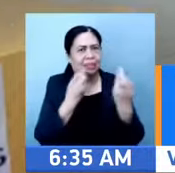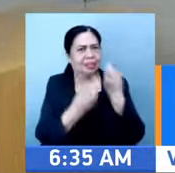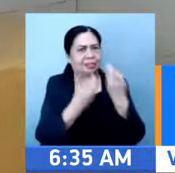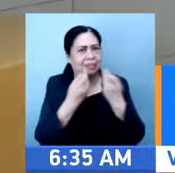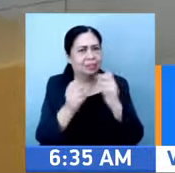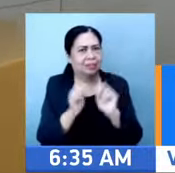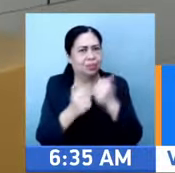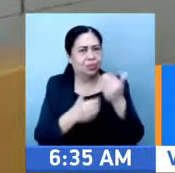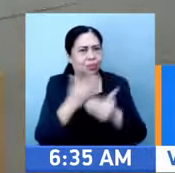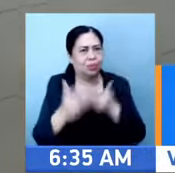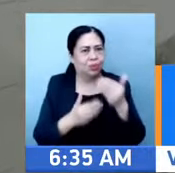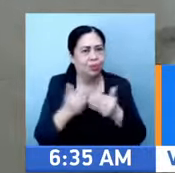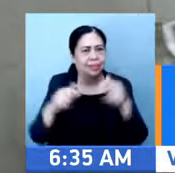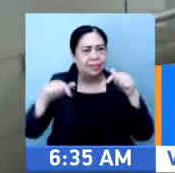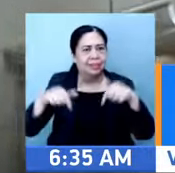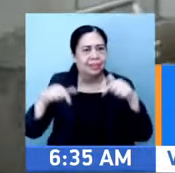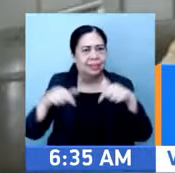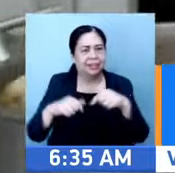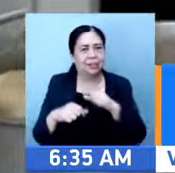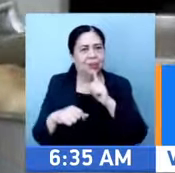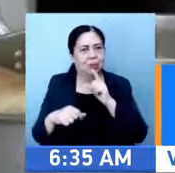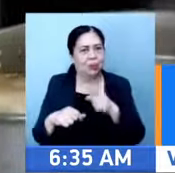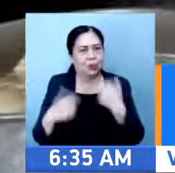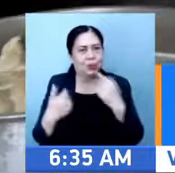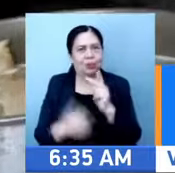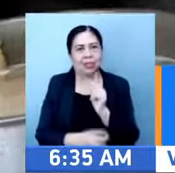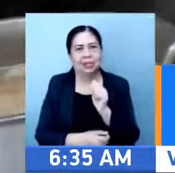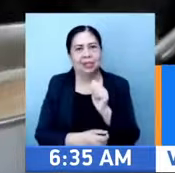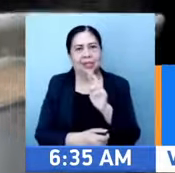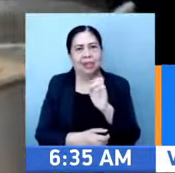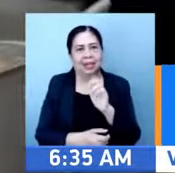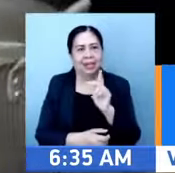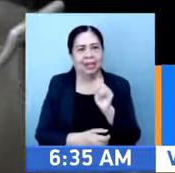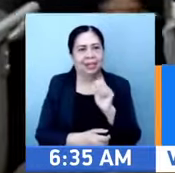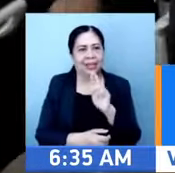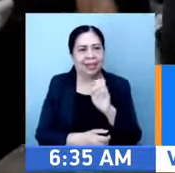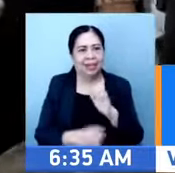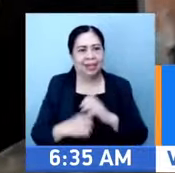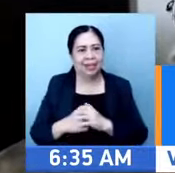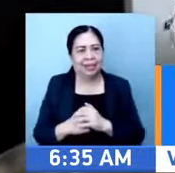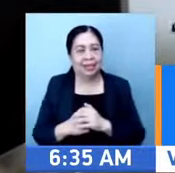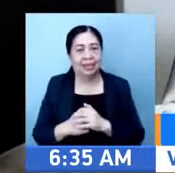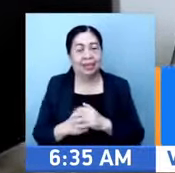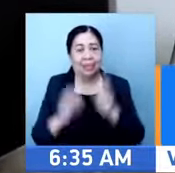nga talaga sa solid na kare-kare. Chef Monclong, a blessed morning, sir. Morning, Chef. Meron tayong tinatawag